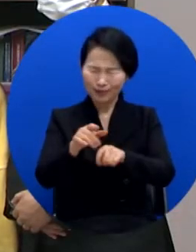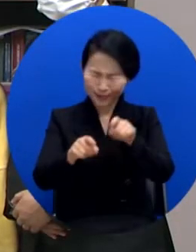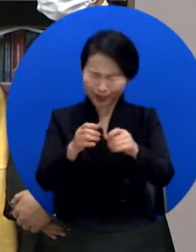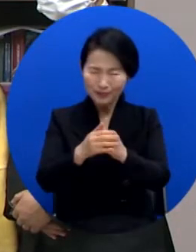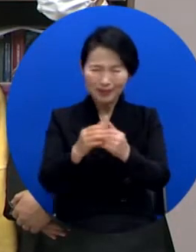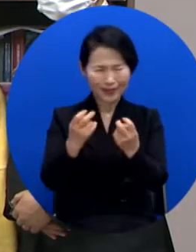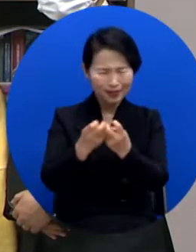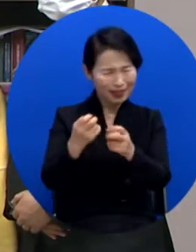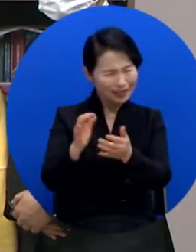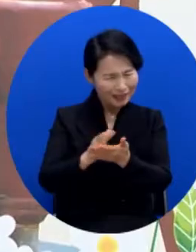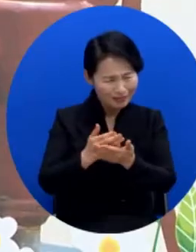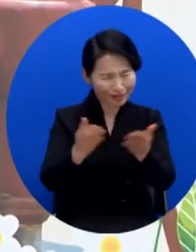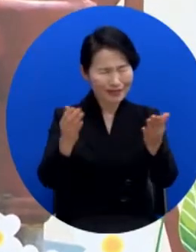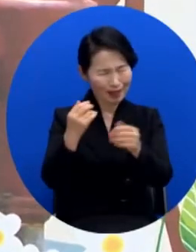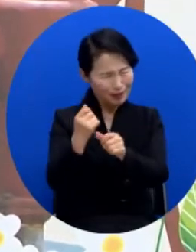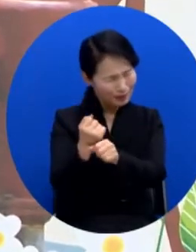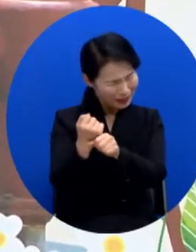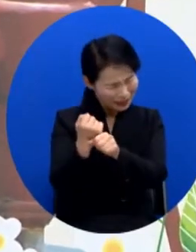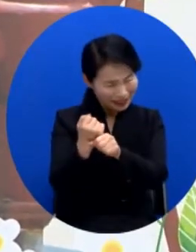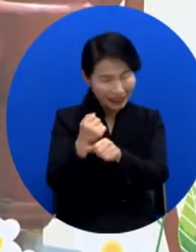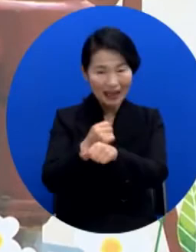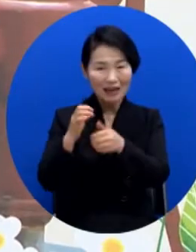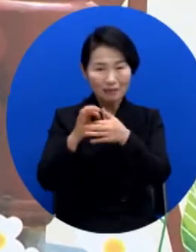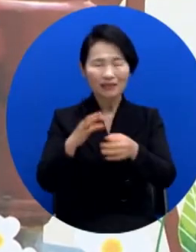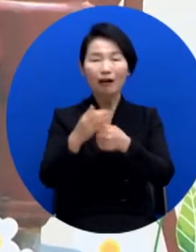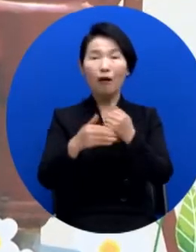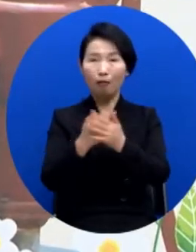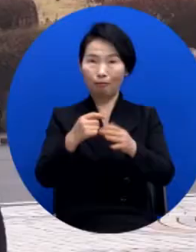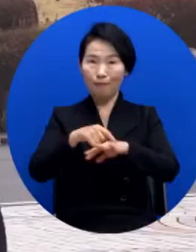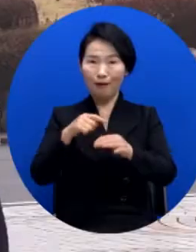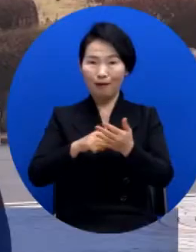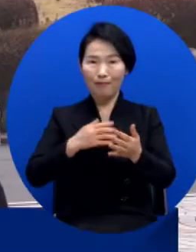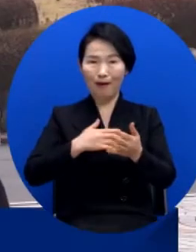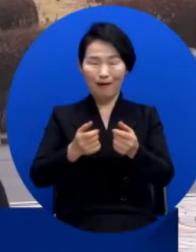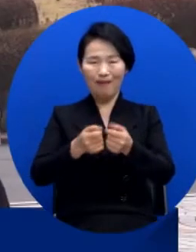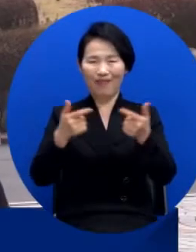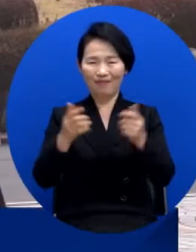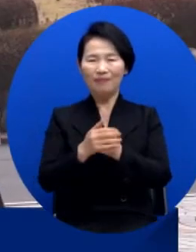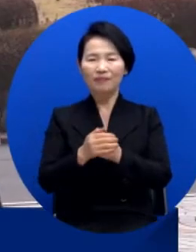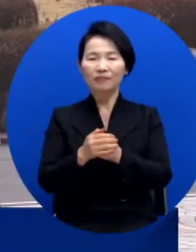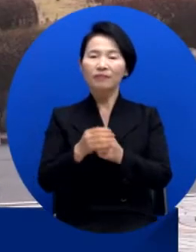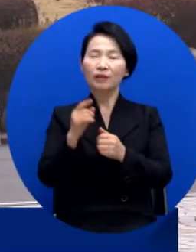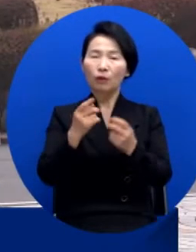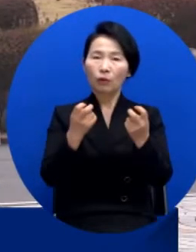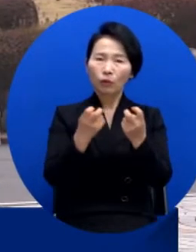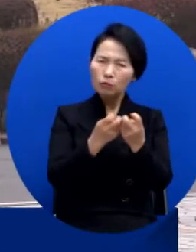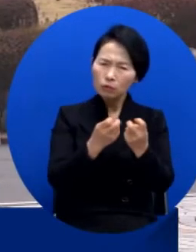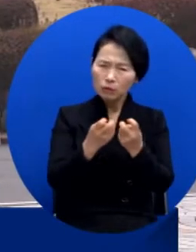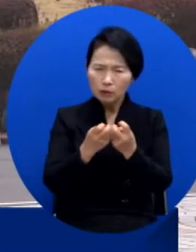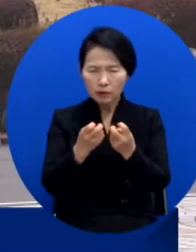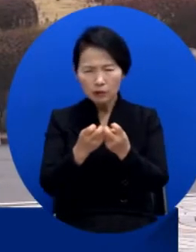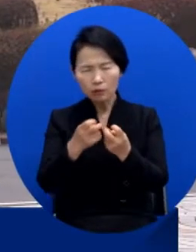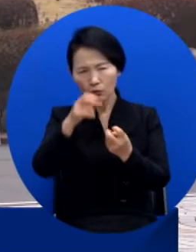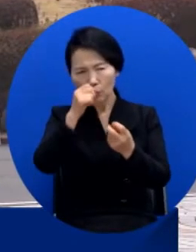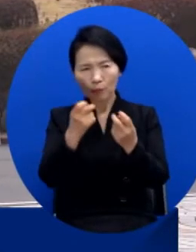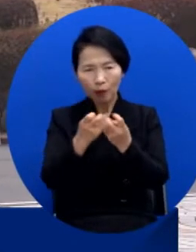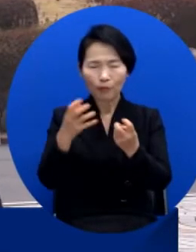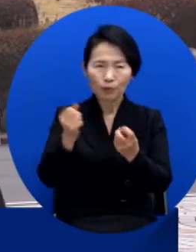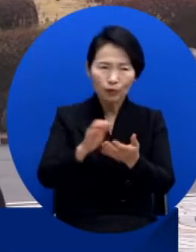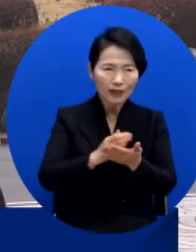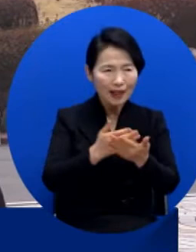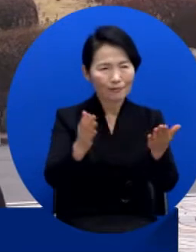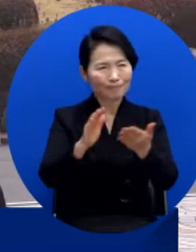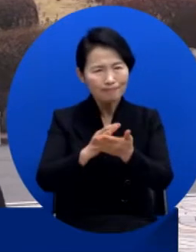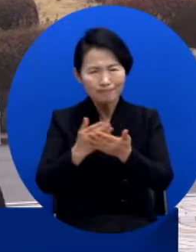고민하면서 하나님의 마음을 더 알아 갑니다 어떻게 하면 이런 나눔을 좋은 방식으로 진행할 수 있을까